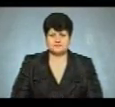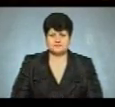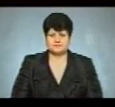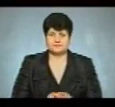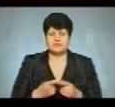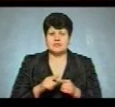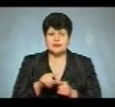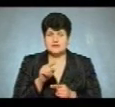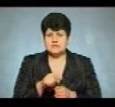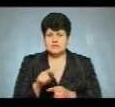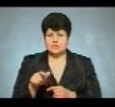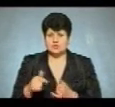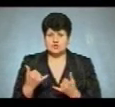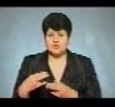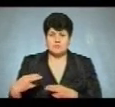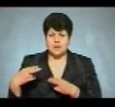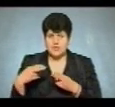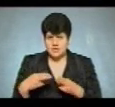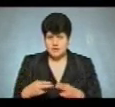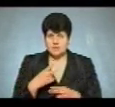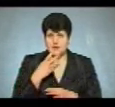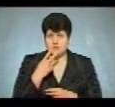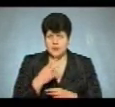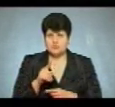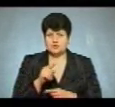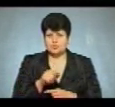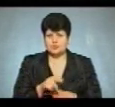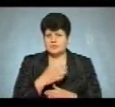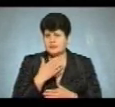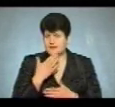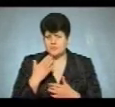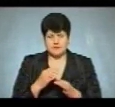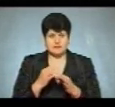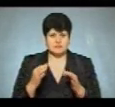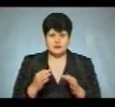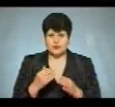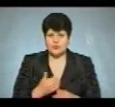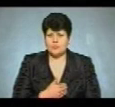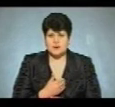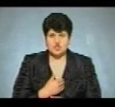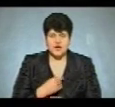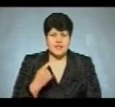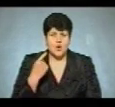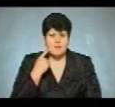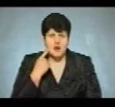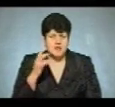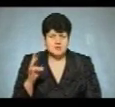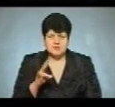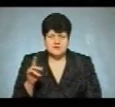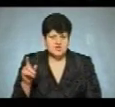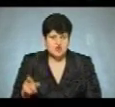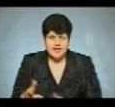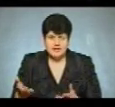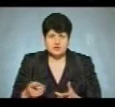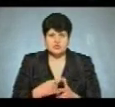Ці люди, які сьогодні приїхали, ми по них бачимо, що в них немає жодної якоїсь там бажання образити священника, чи його